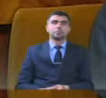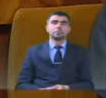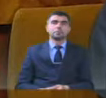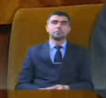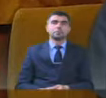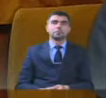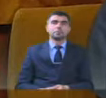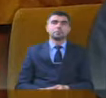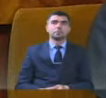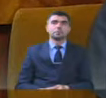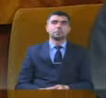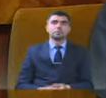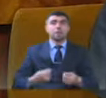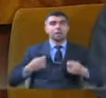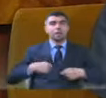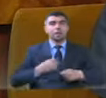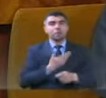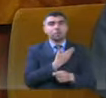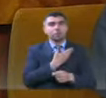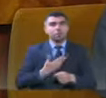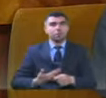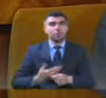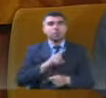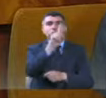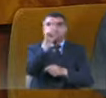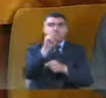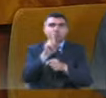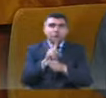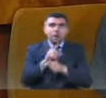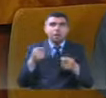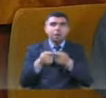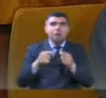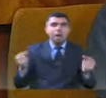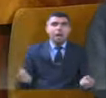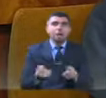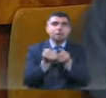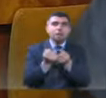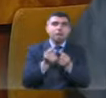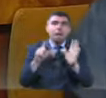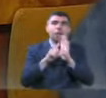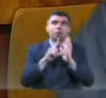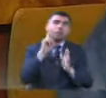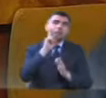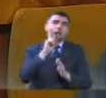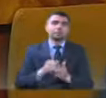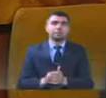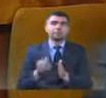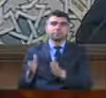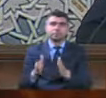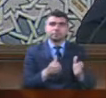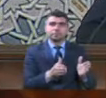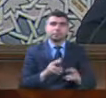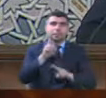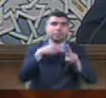تفضل سيد الرئيس. سيد رئيس الحكومة، سؤالنا يتعلق بمشروع النهوض بحقوق النساء. سيد الرئيس